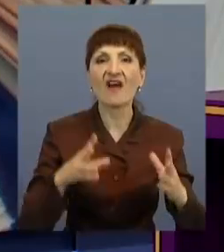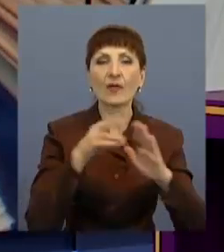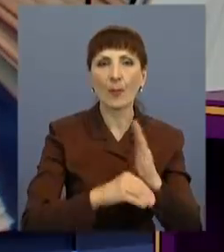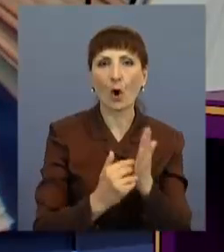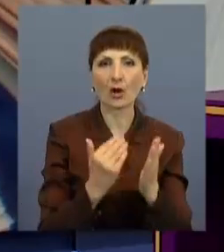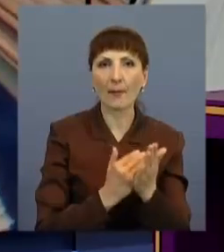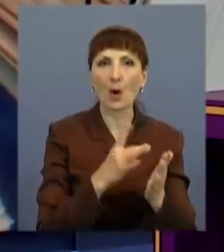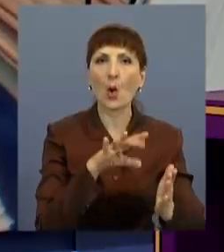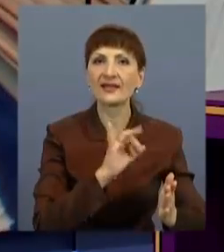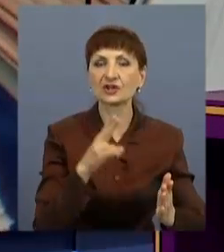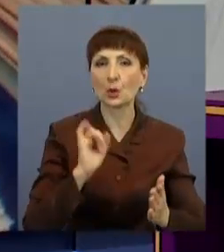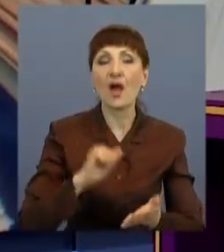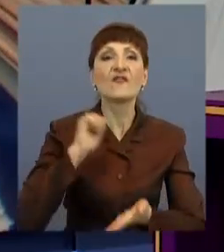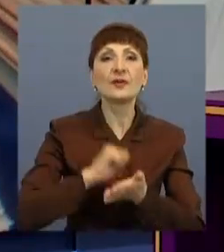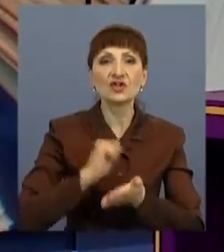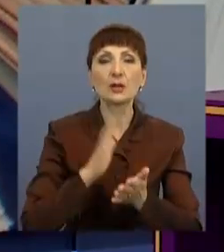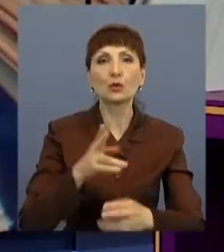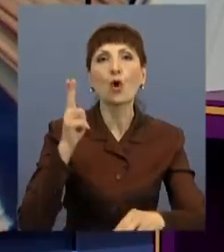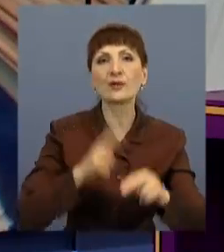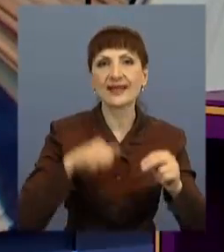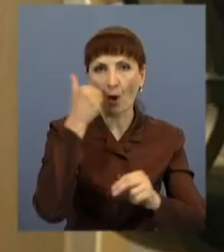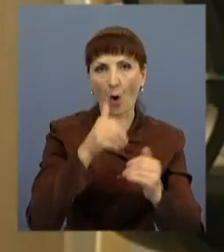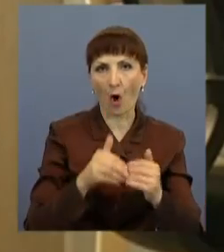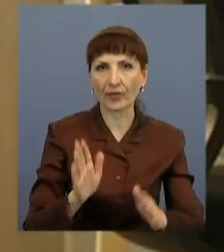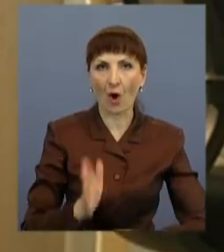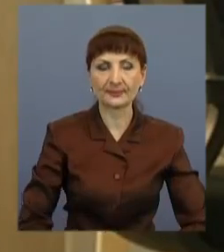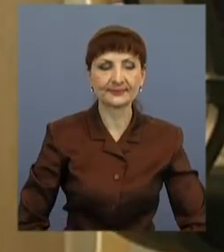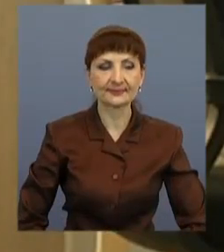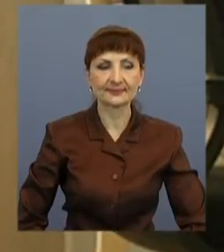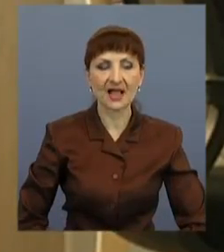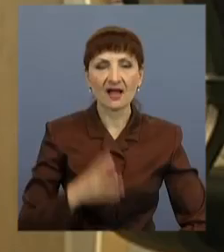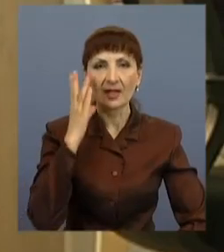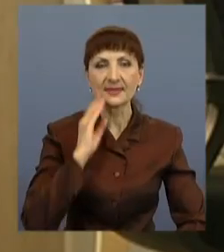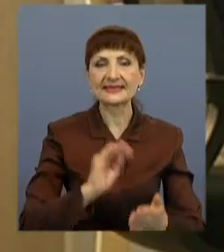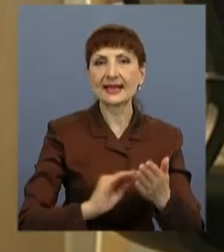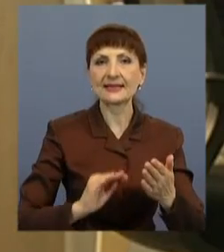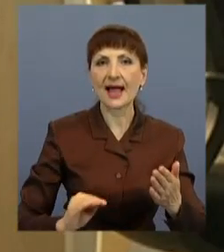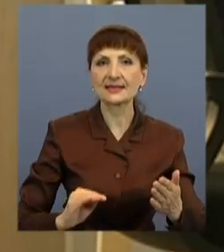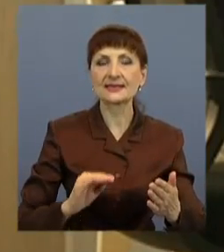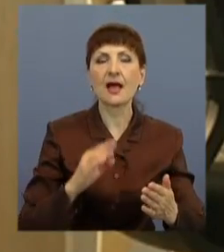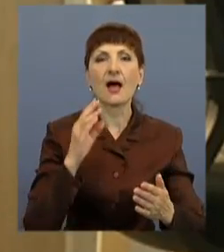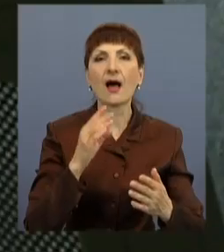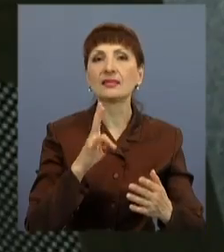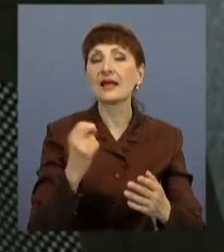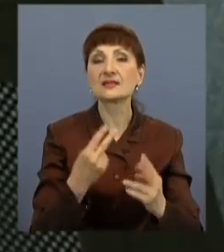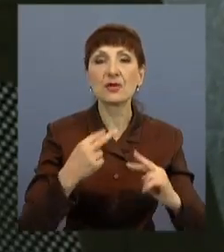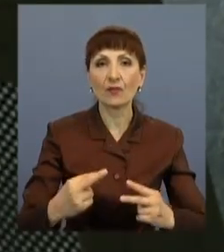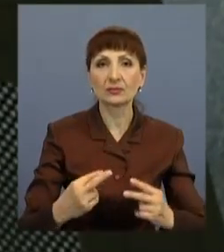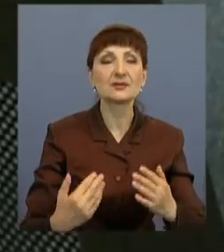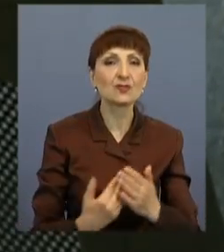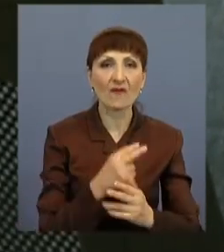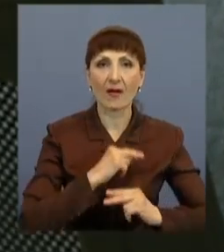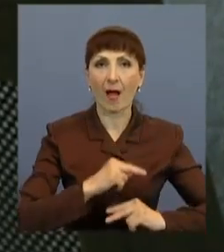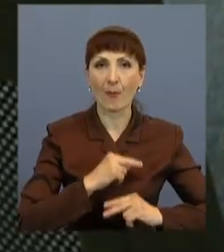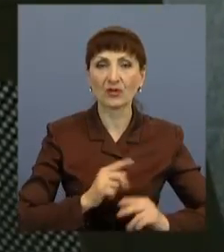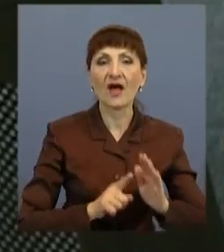Жангуру». В печать они выйдут к концу года. В алматинской редакции Национального бюро переводов снова жарко. Начался второй этап работы